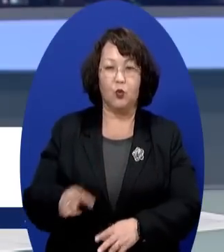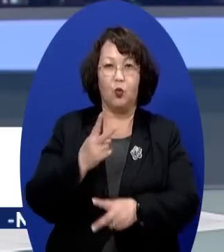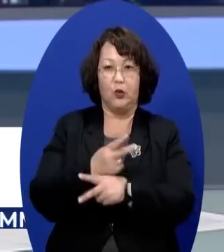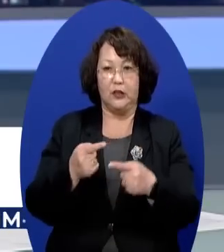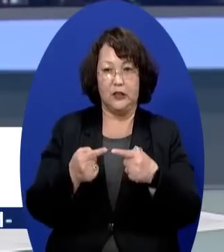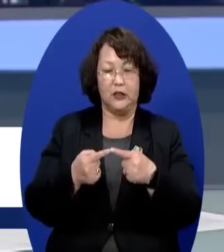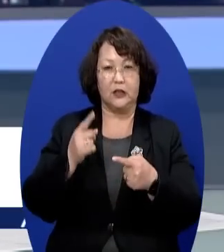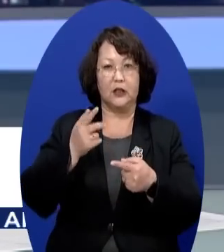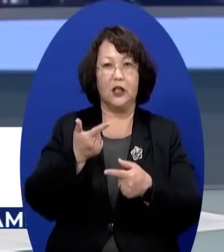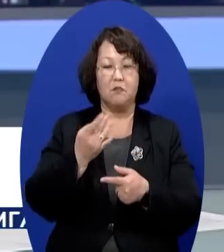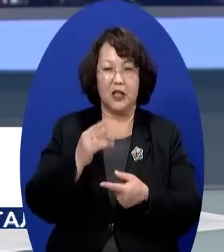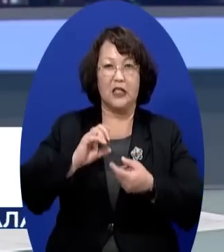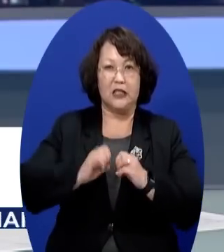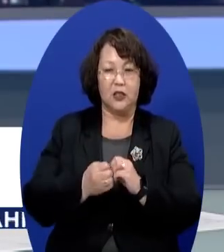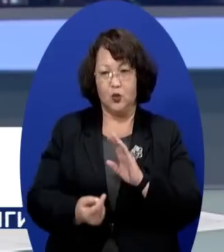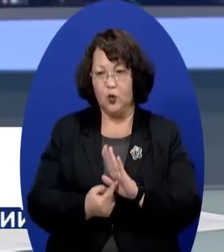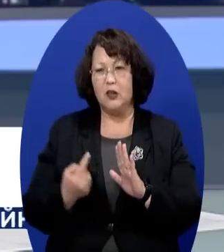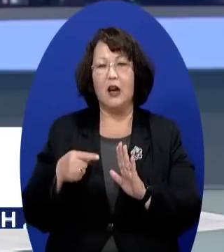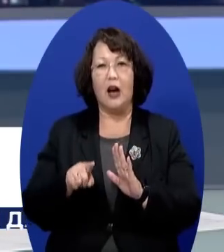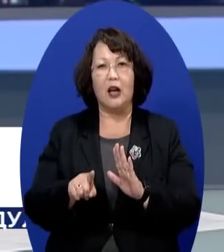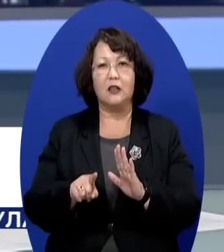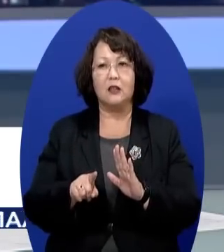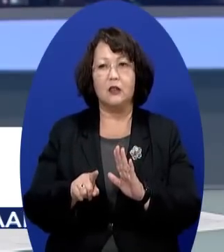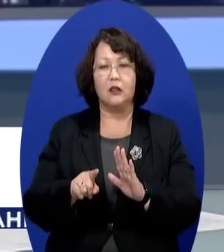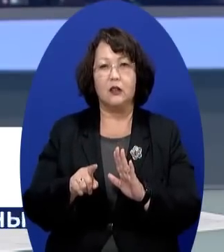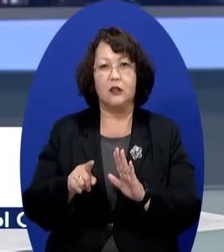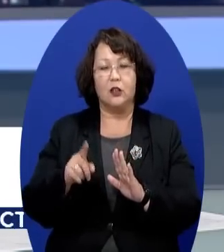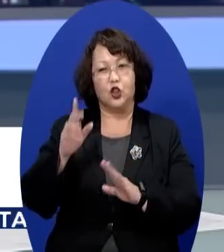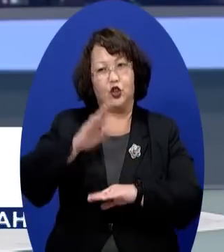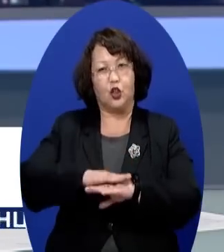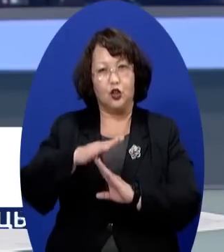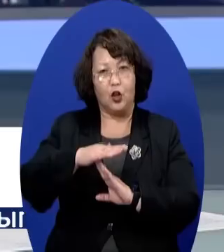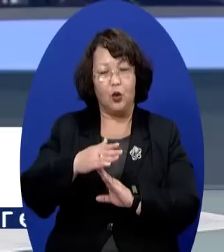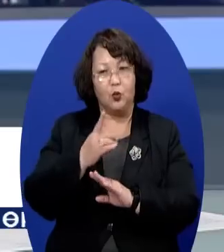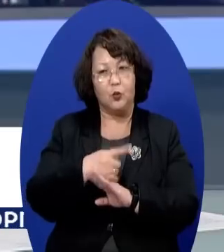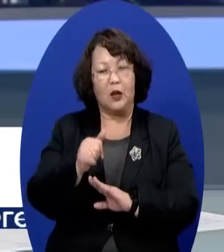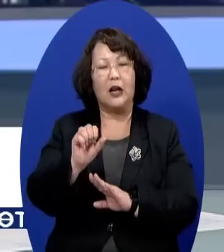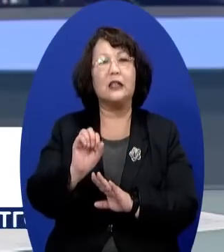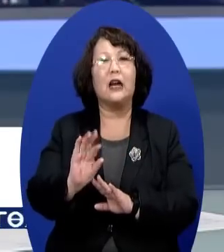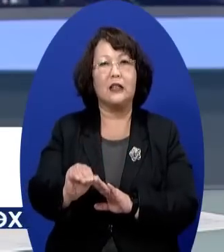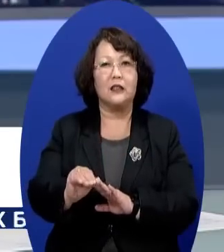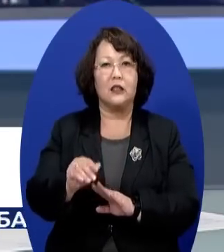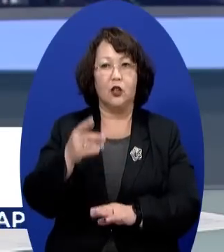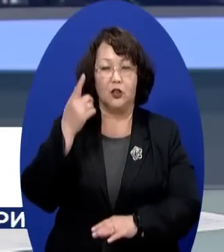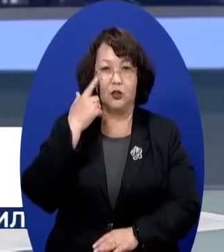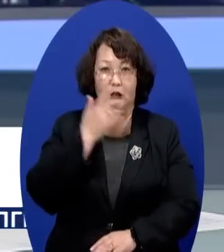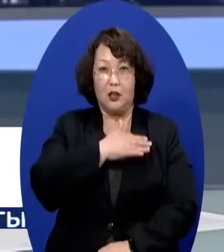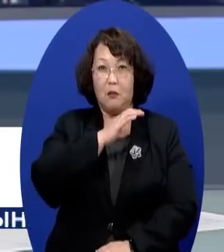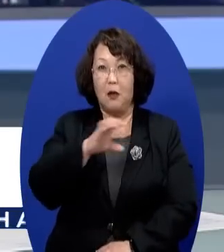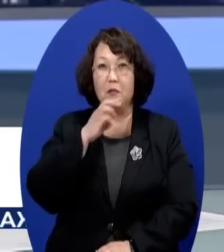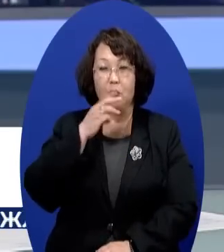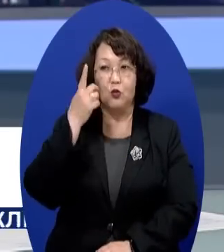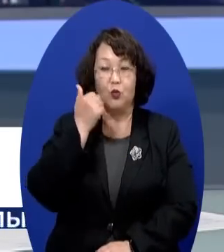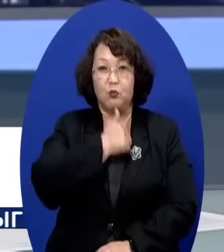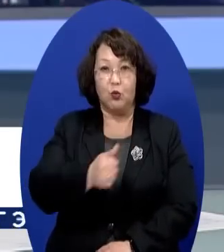шалтгаан, эрсдлийг буруулах үр дүнтэй арга юу вэ гэдгийг бид хөндөж байна. Цагдаагийн байгууллагын мэдээлэлээс харах юм бол өдөр бүр 4 хүүхэд гинт хэрэг үлддэг байна. За, мөн